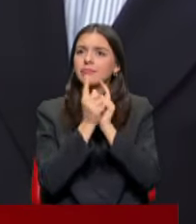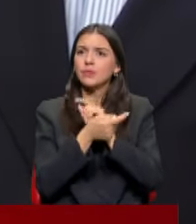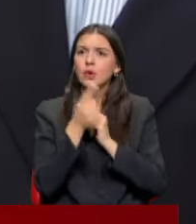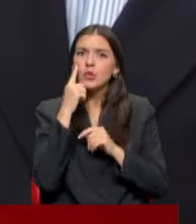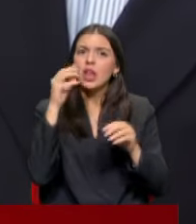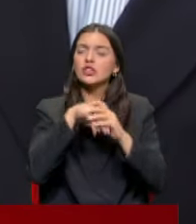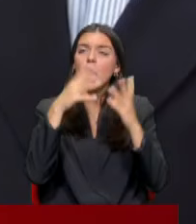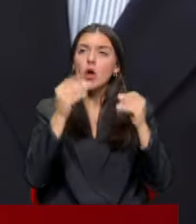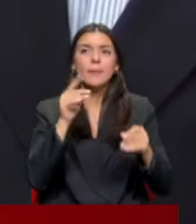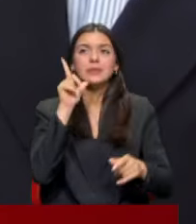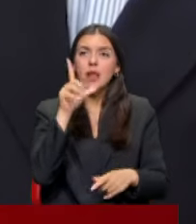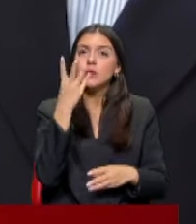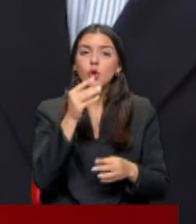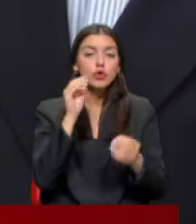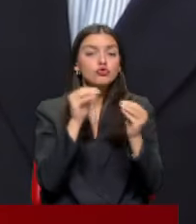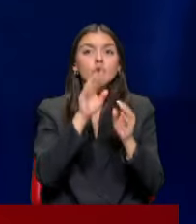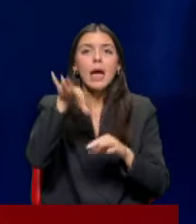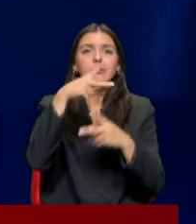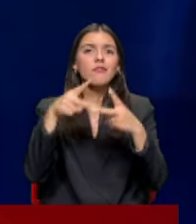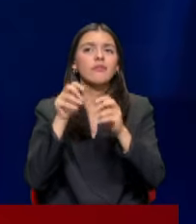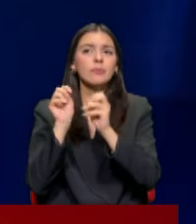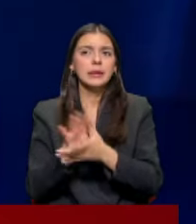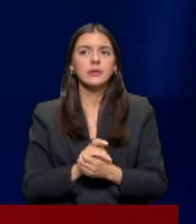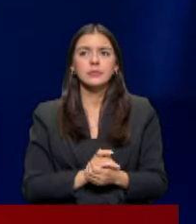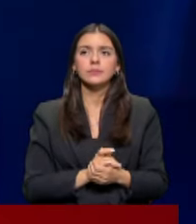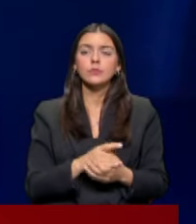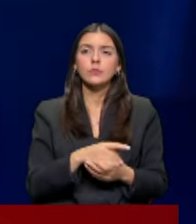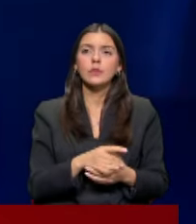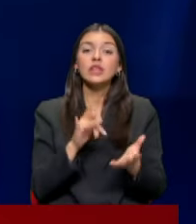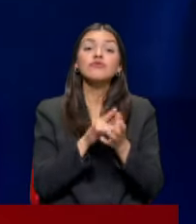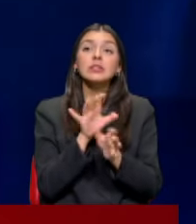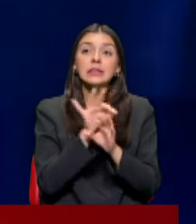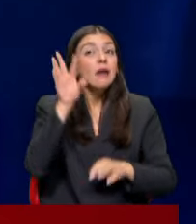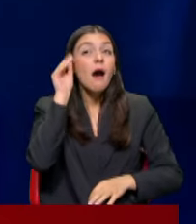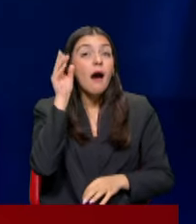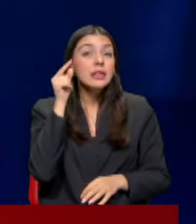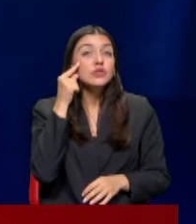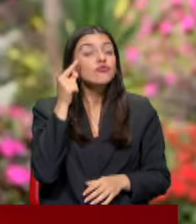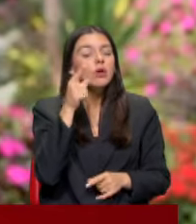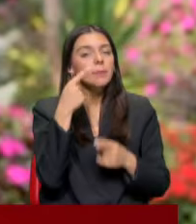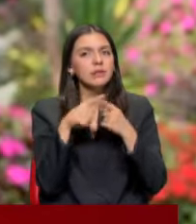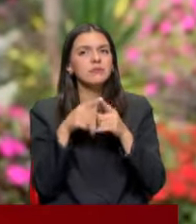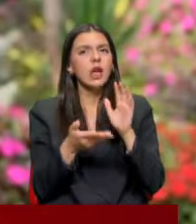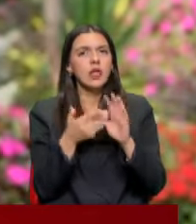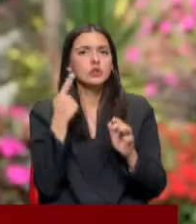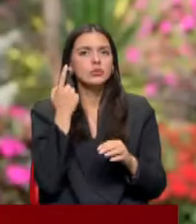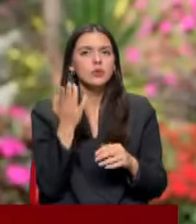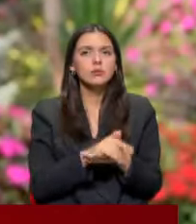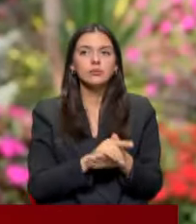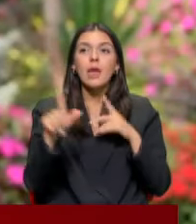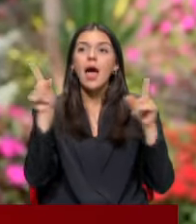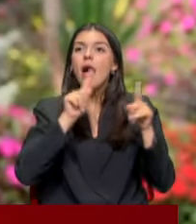içeride olması gereken suçlu dışarıya salındı. Cezasızlık algısını ortadan kaldıracak düzenlemelerimiz var. Adalet